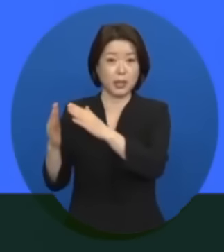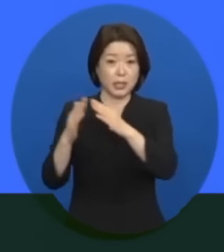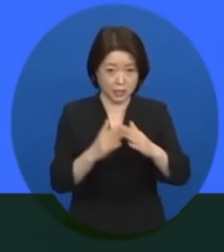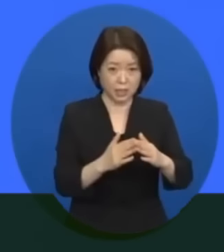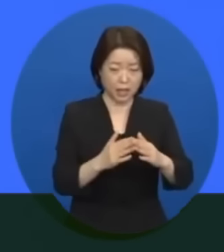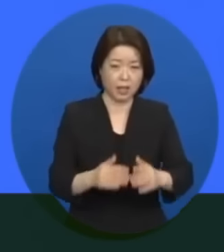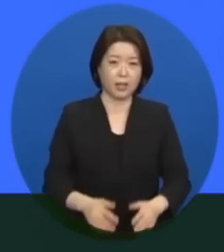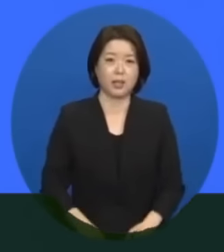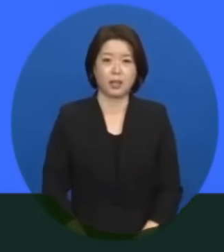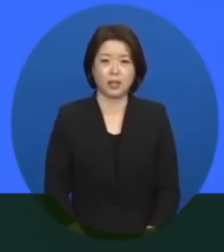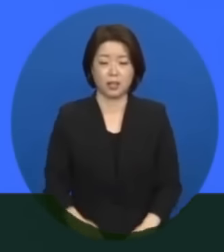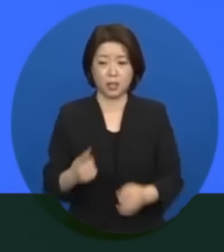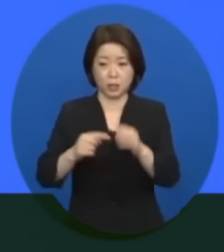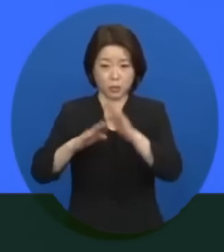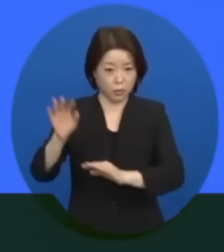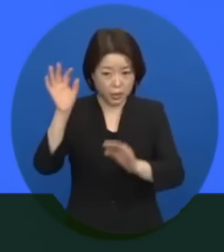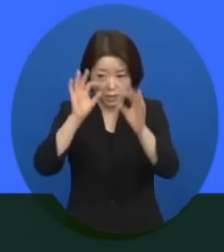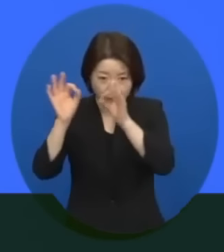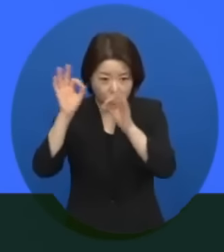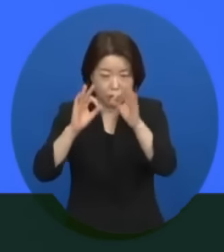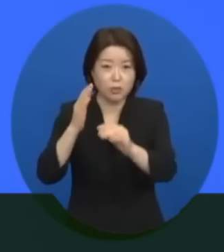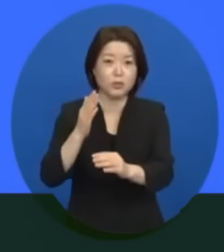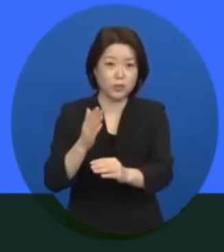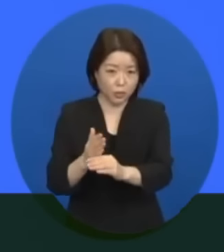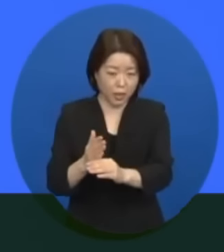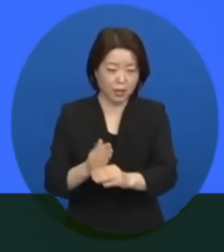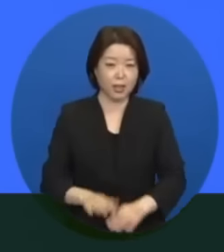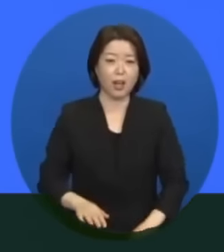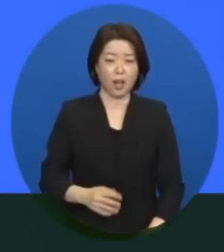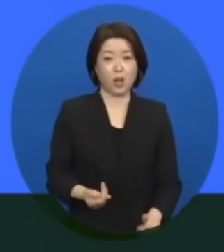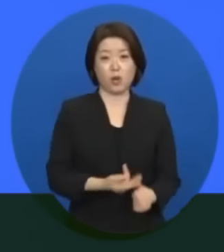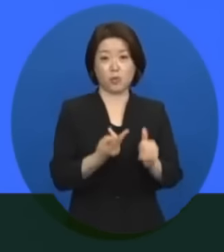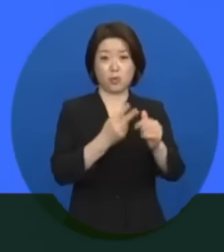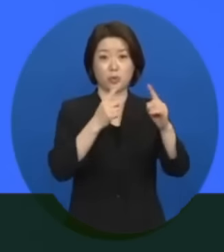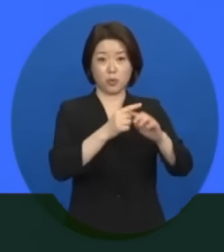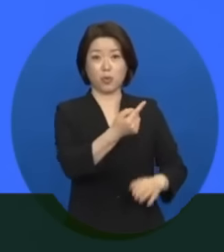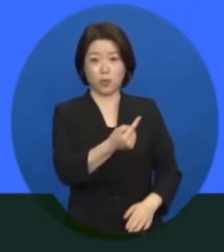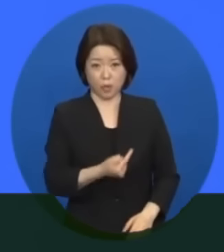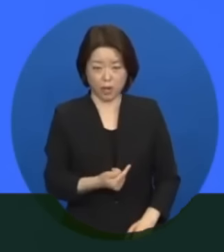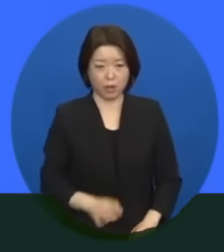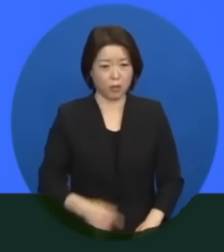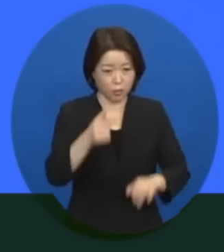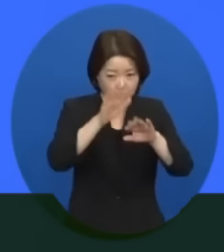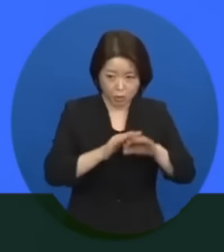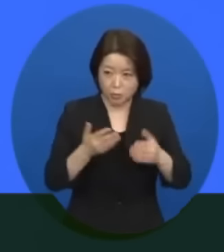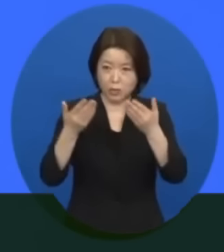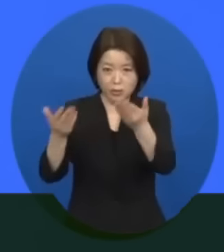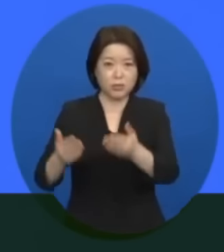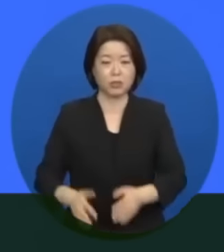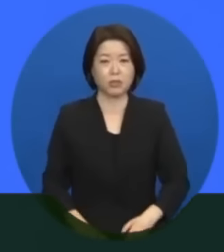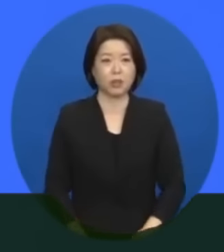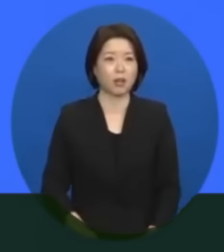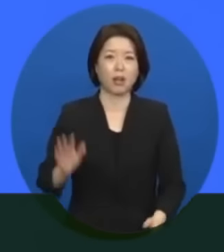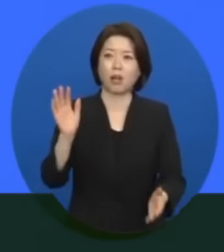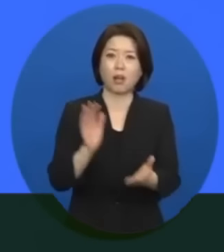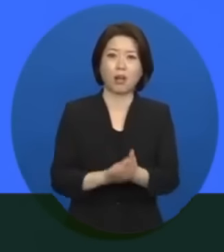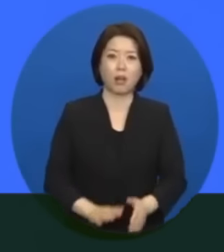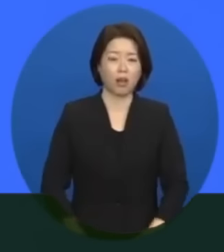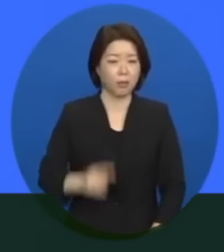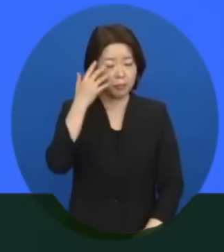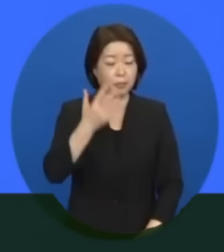되었고 교회를 찾다가 적로 오시게 되는 거 예배를 드리려고 하는데 글쎄